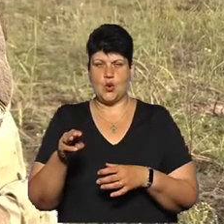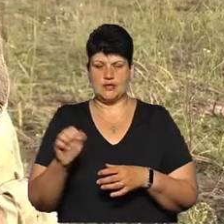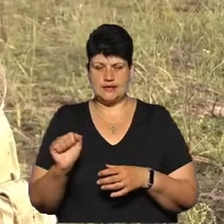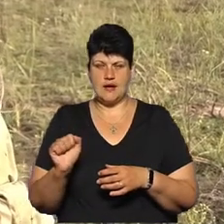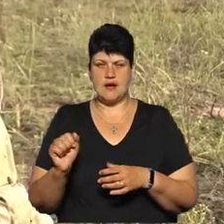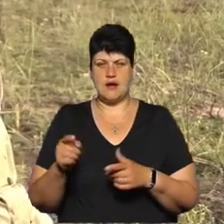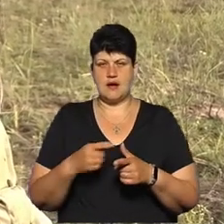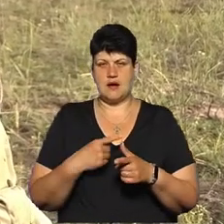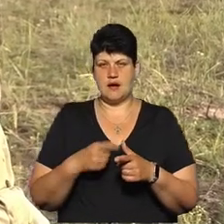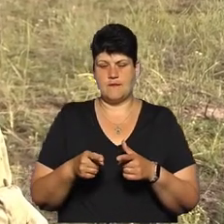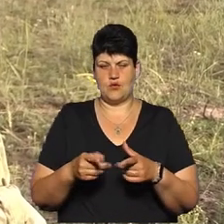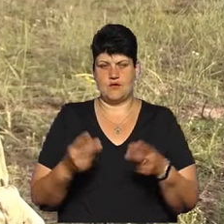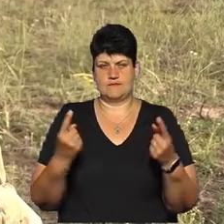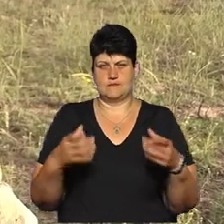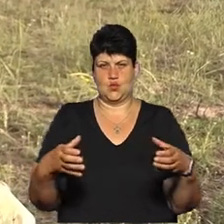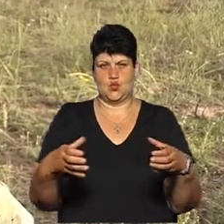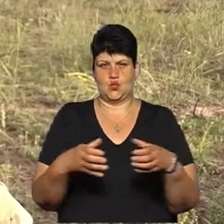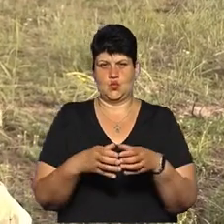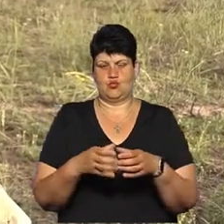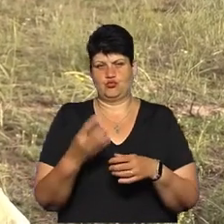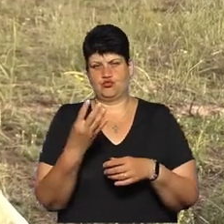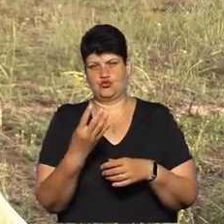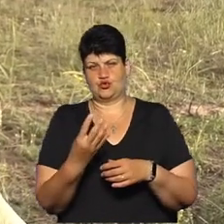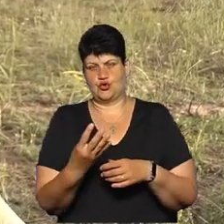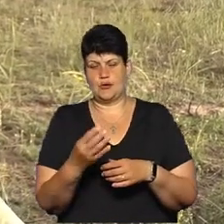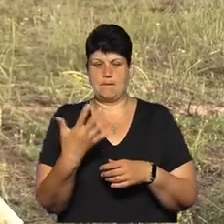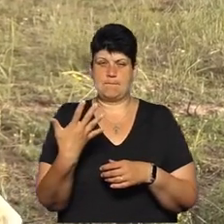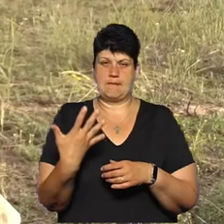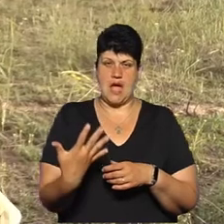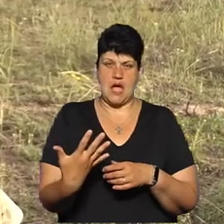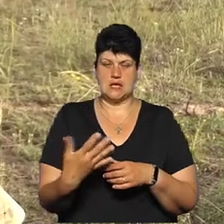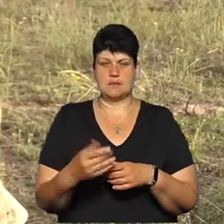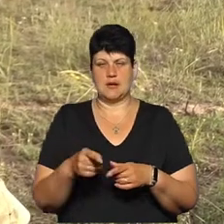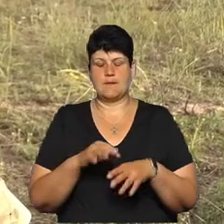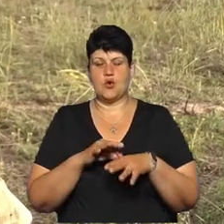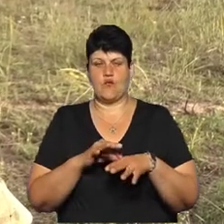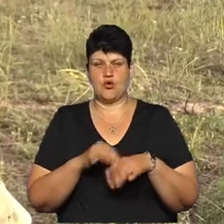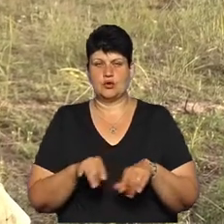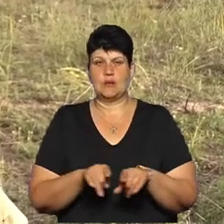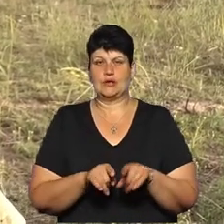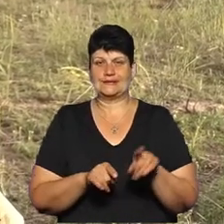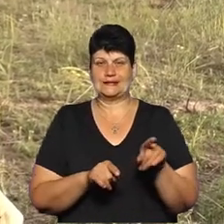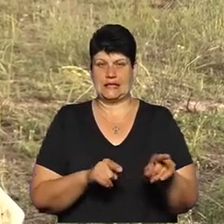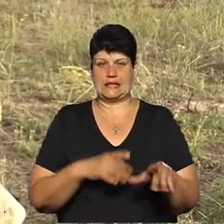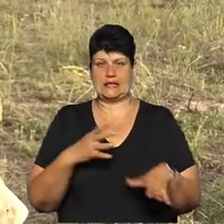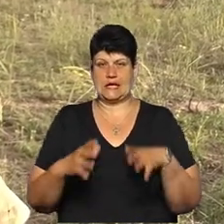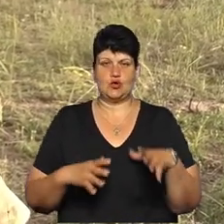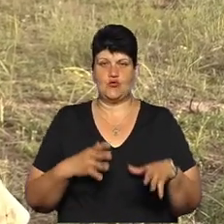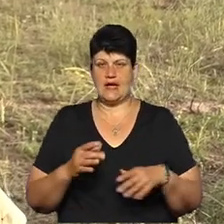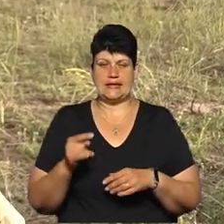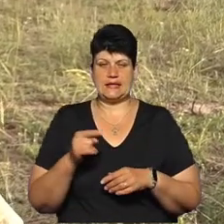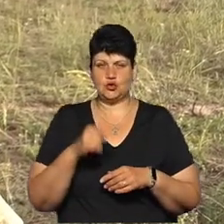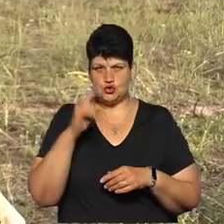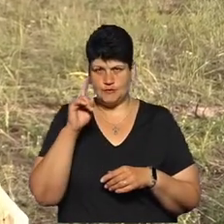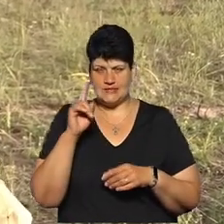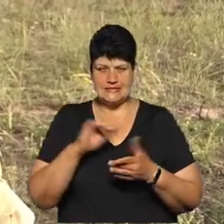там груп, як мінімум 4, а то й 5. Тому ми проводимо такі тренування для того, щоб злагодити